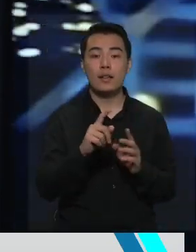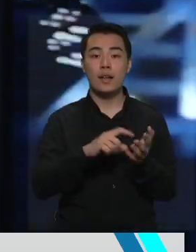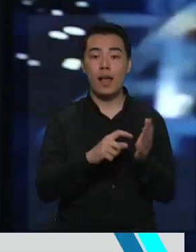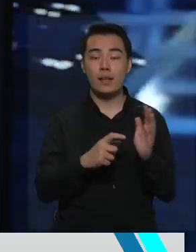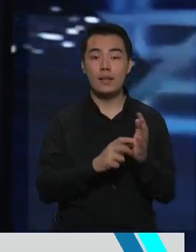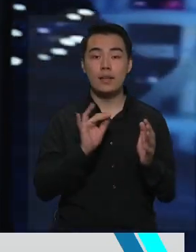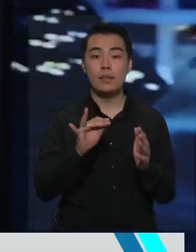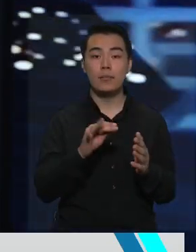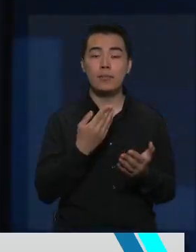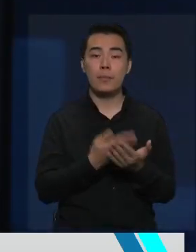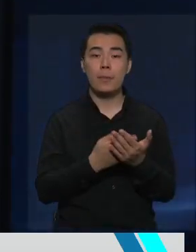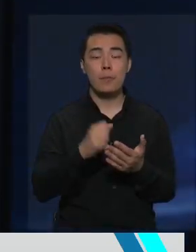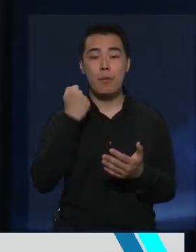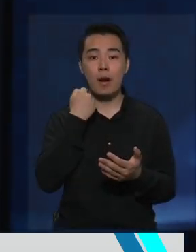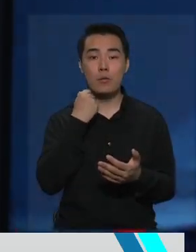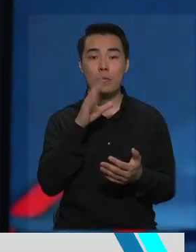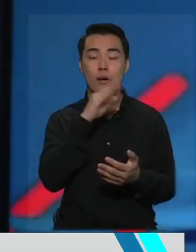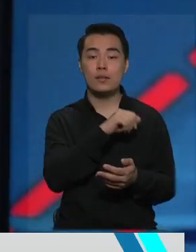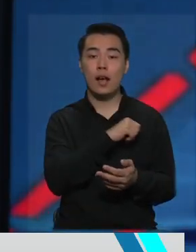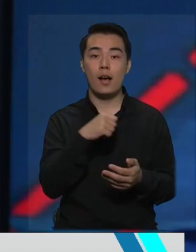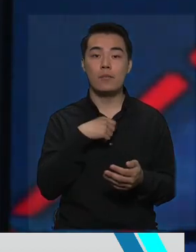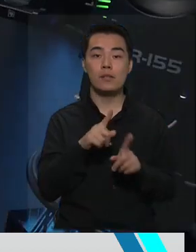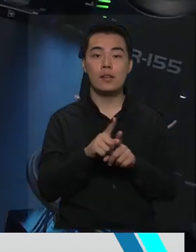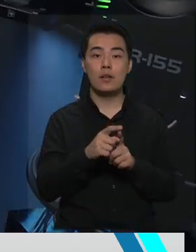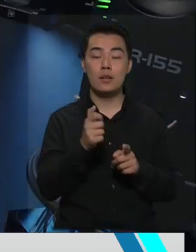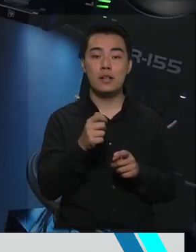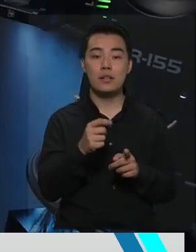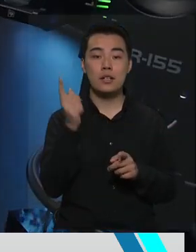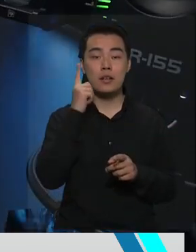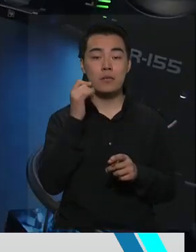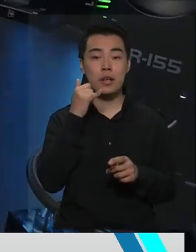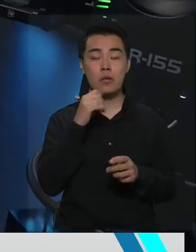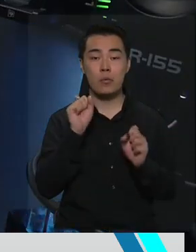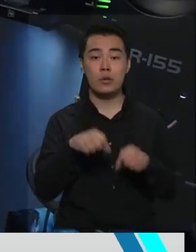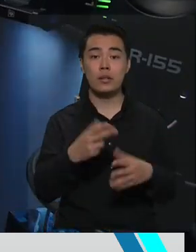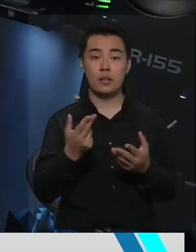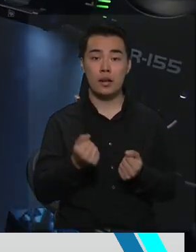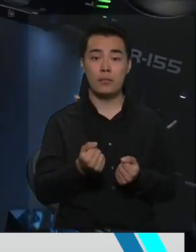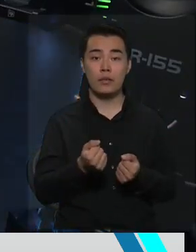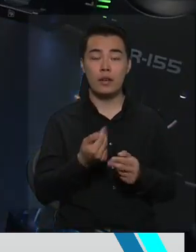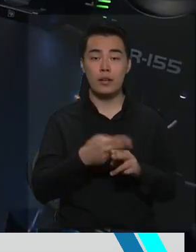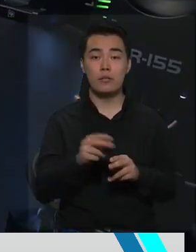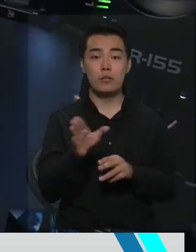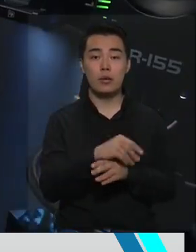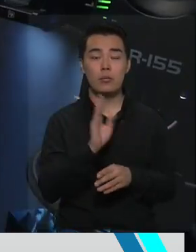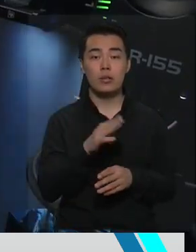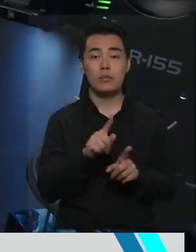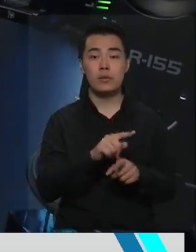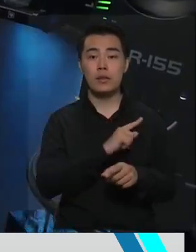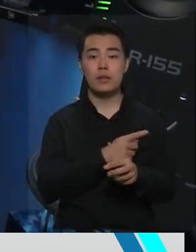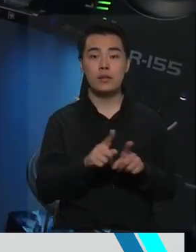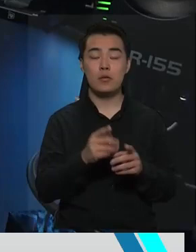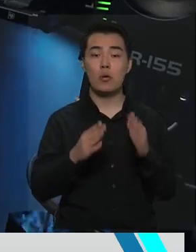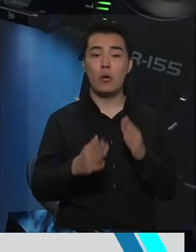и к примеру бабушка которая пользуется только кнопочным телефоном это все будет под силу с помощью